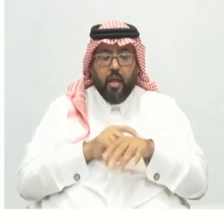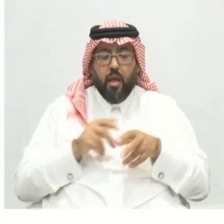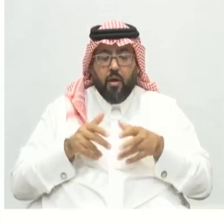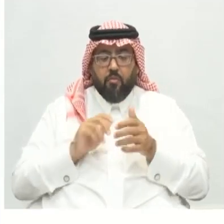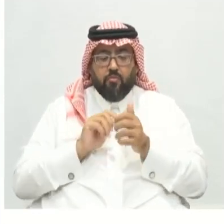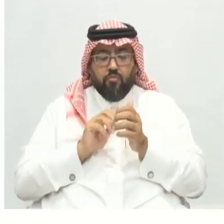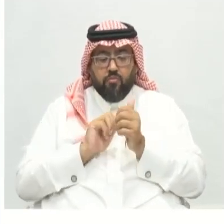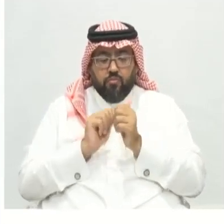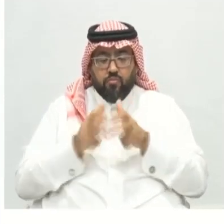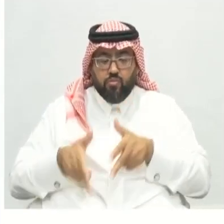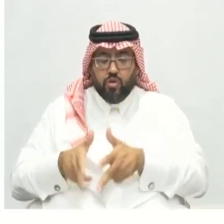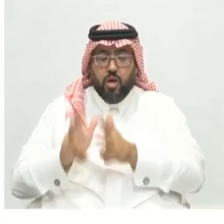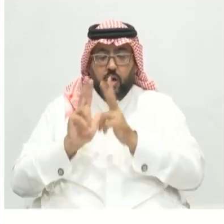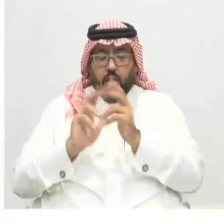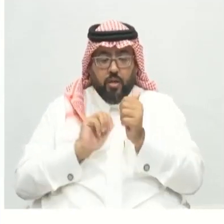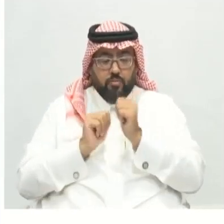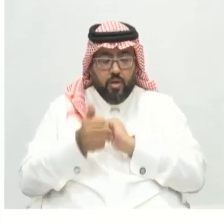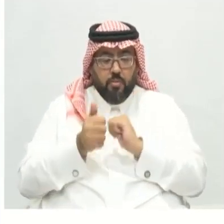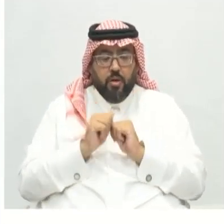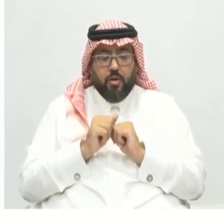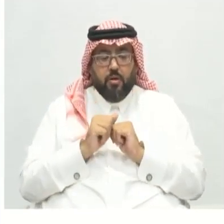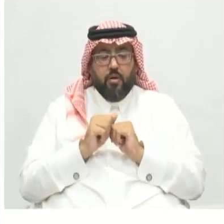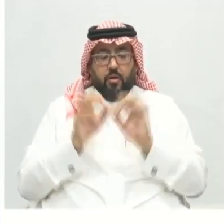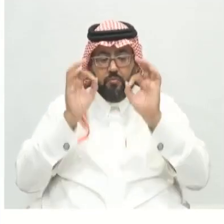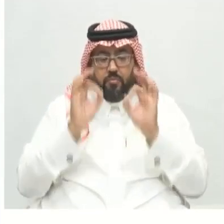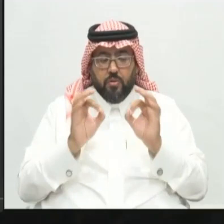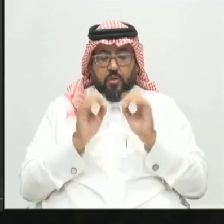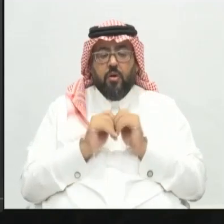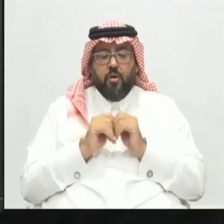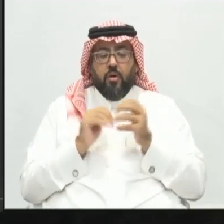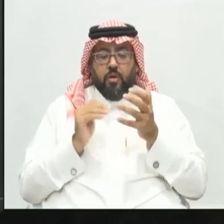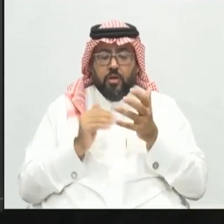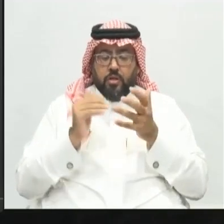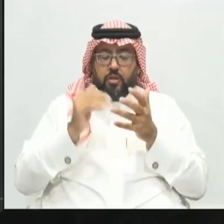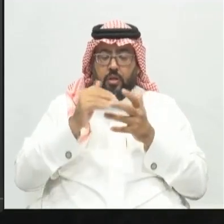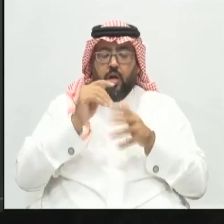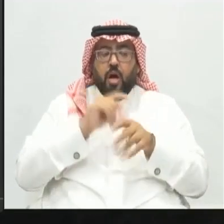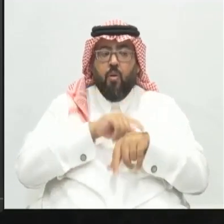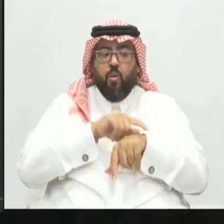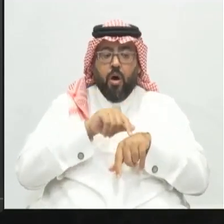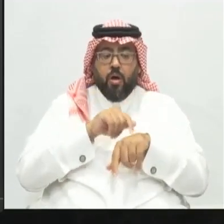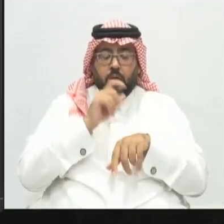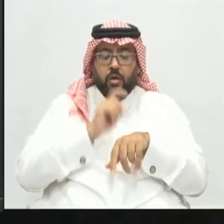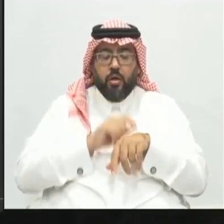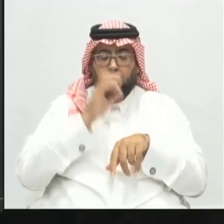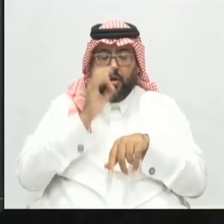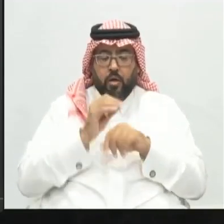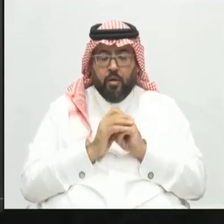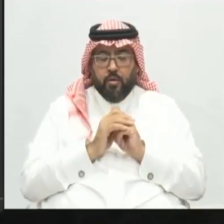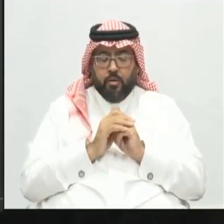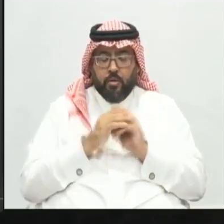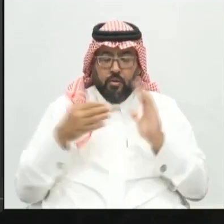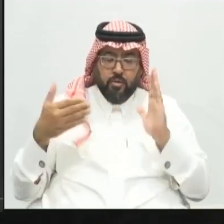الربوت تحديد كل مراحلها يقوم بوضع الجدول الزمني وقت بدايه المشروع ومدته